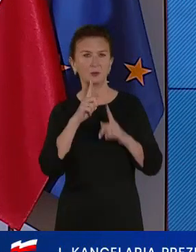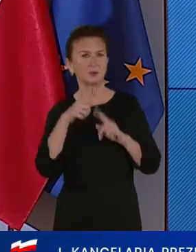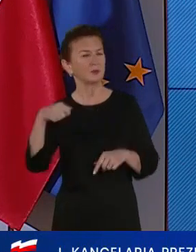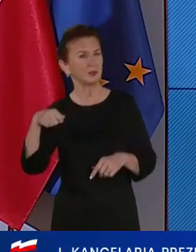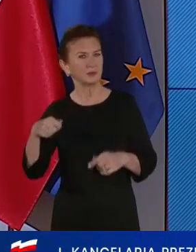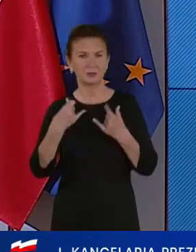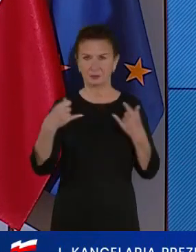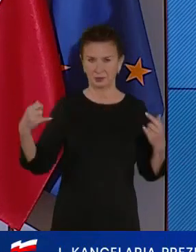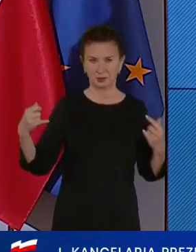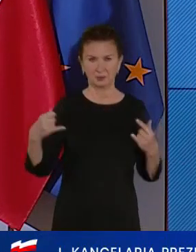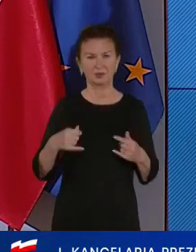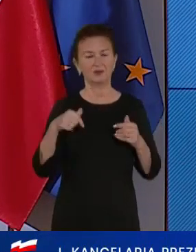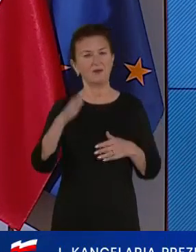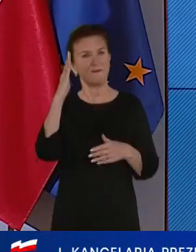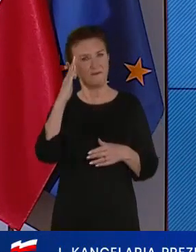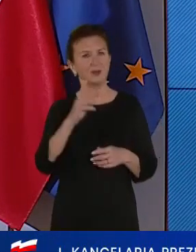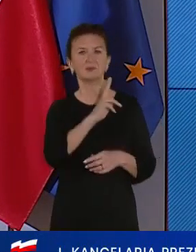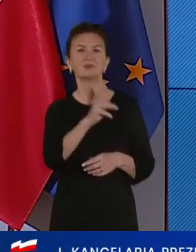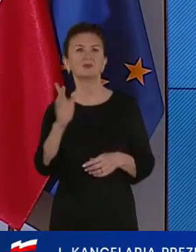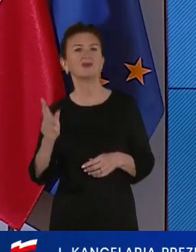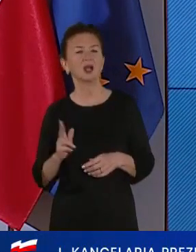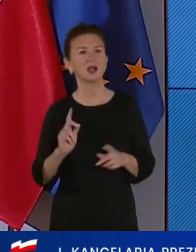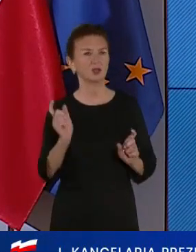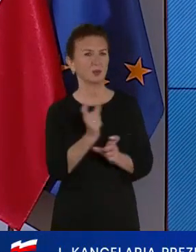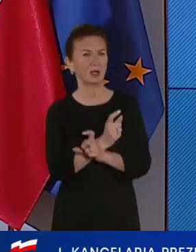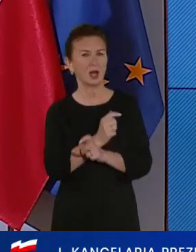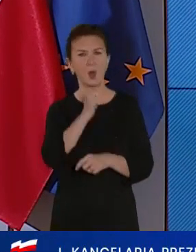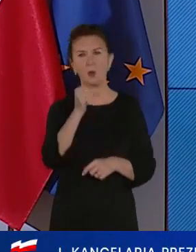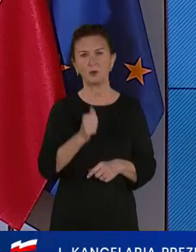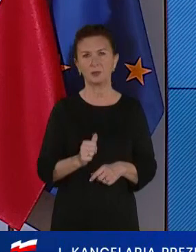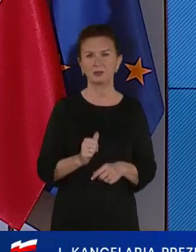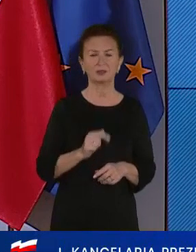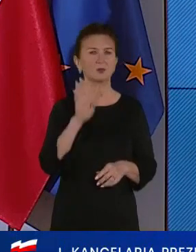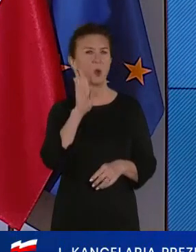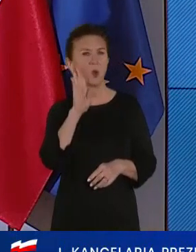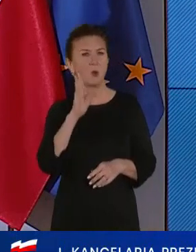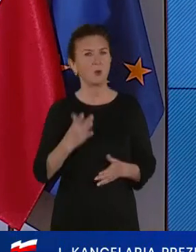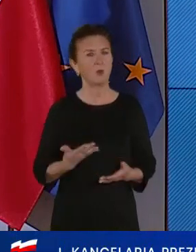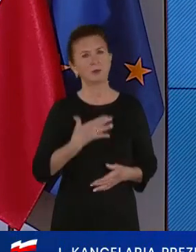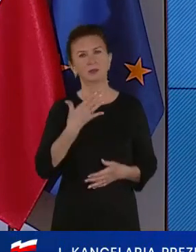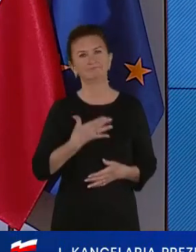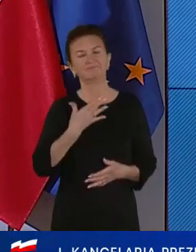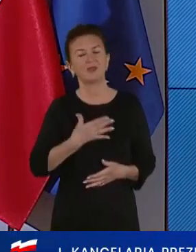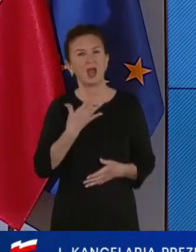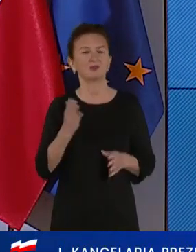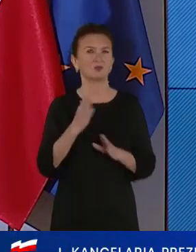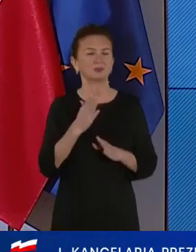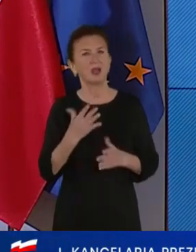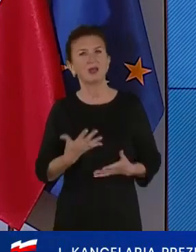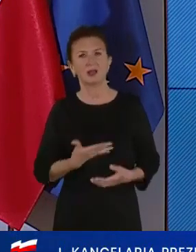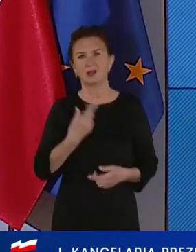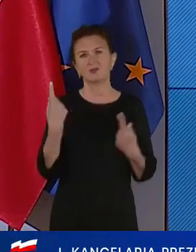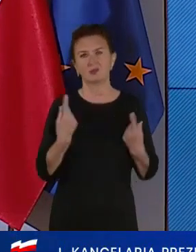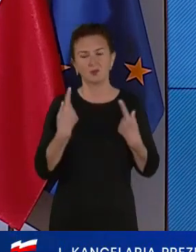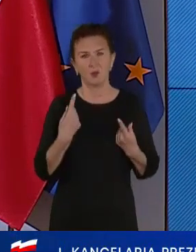że we wszystkich krajach europejskich nastrój jest podobny. Jest pokora, oczekiwanie